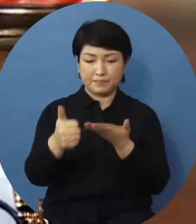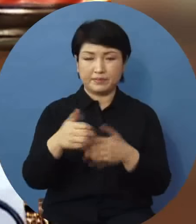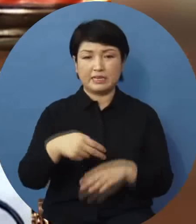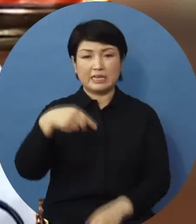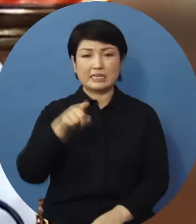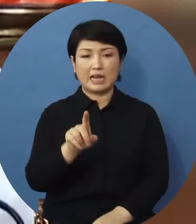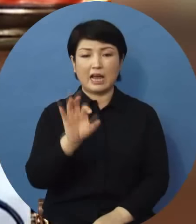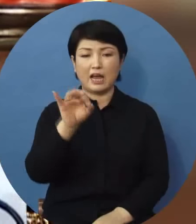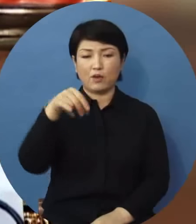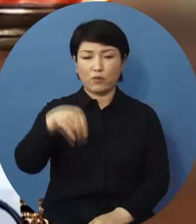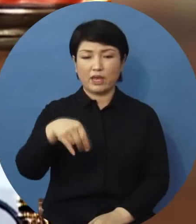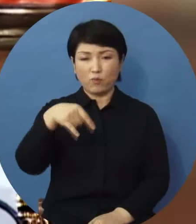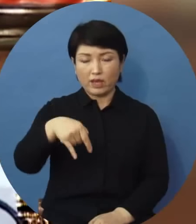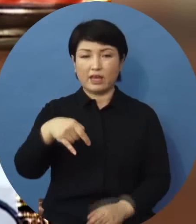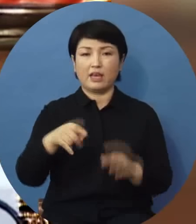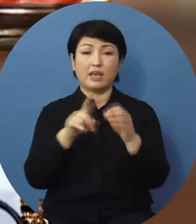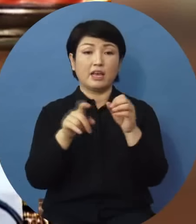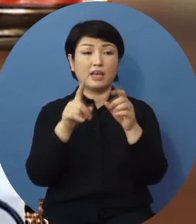부처님께서 사위성